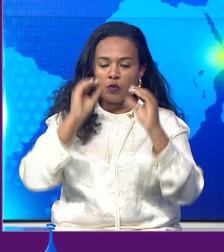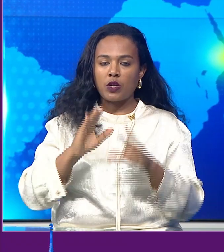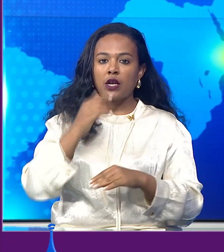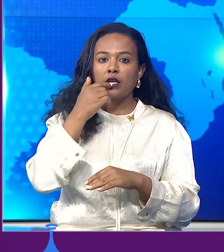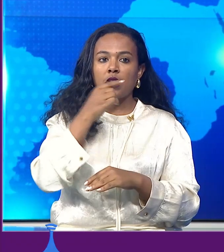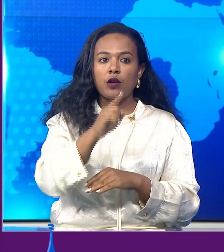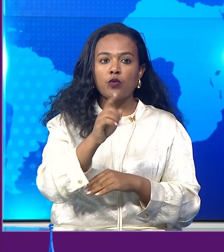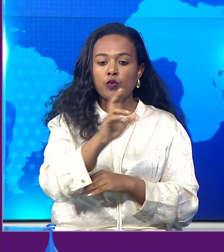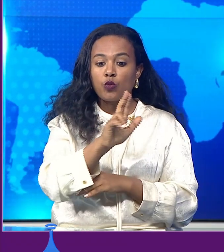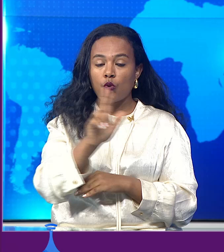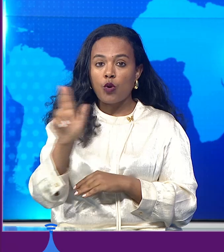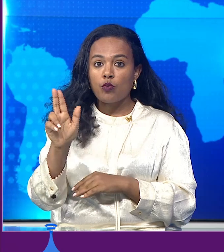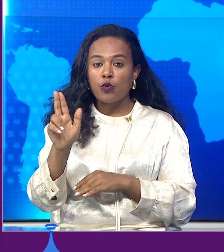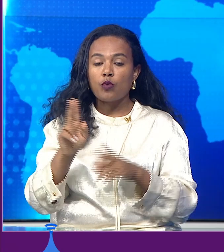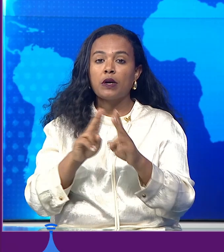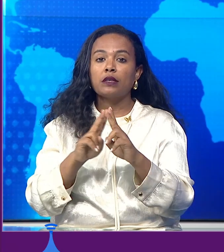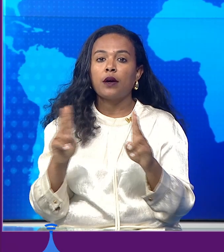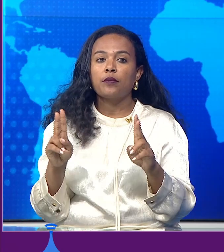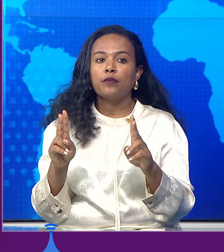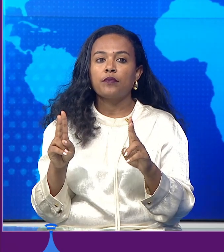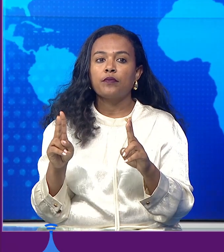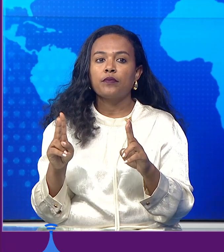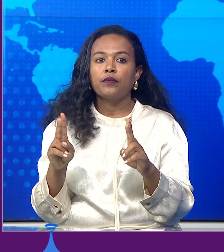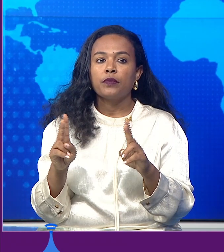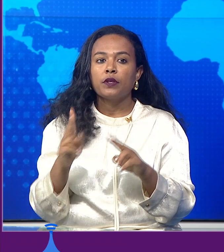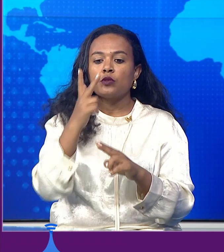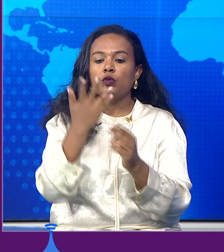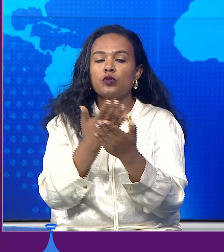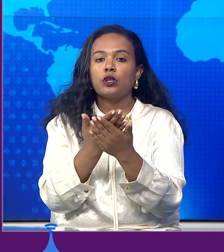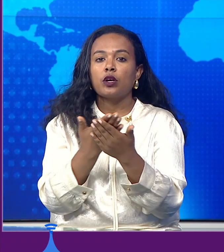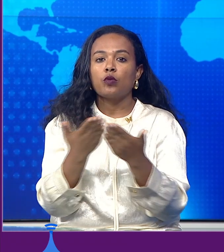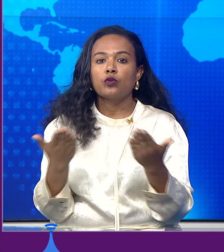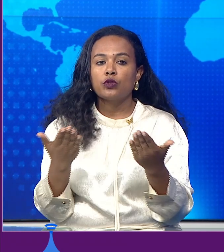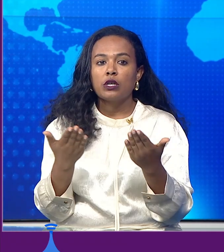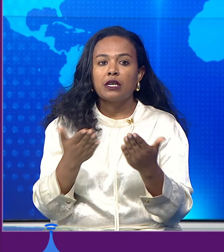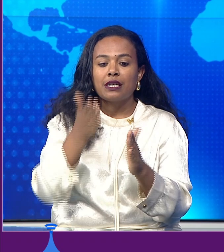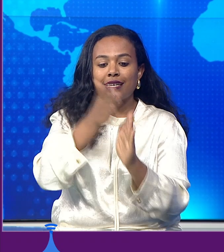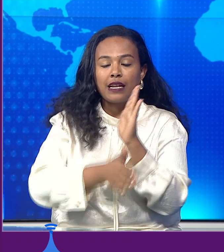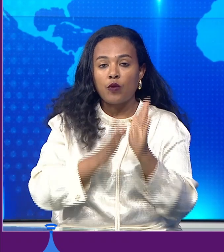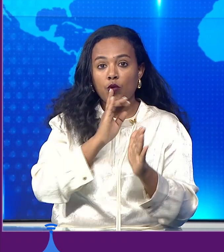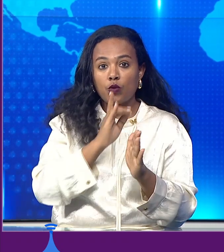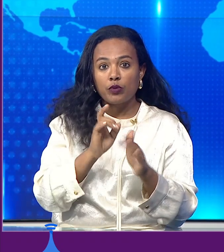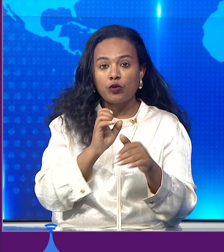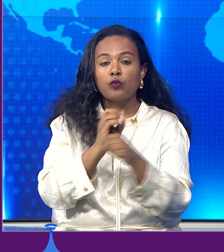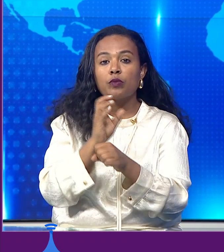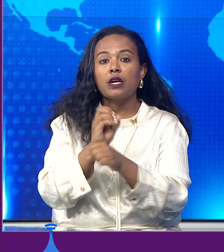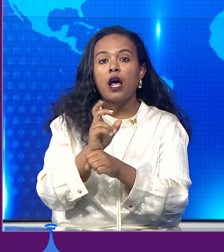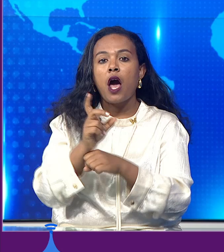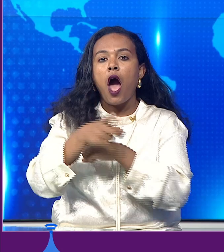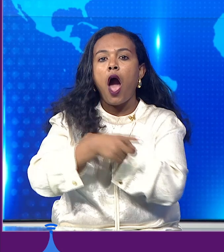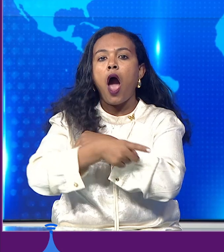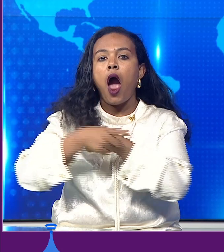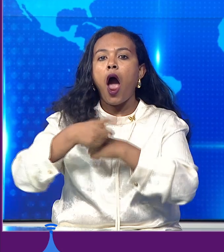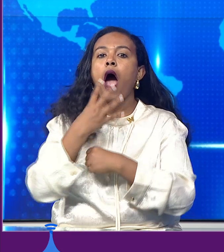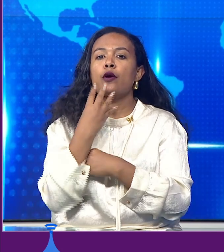ዕለተ ረቡዕ እጅግ 3 ነገሮች የተከናወኑበት ነው። ምክረ አይሁድ ነው።